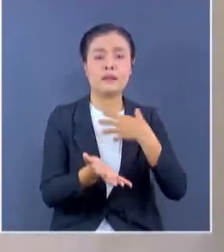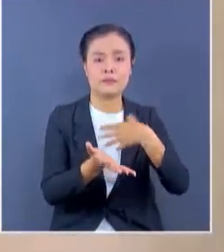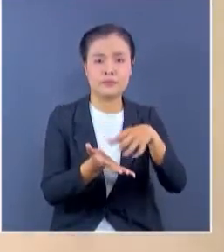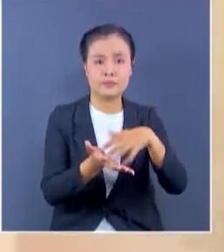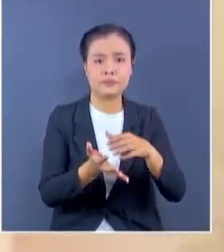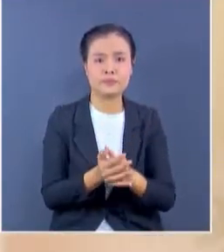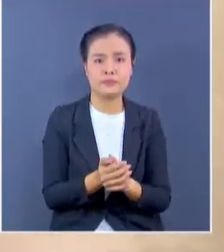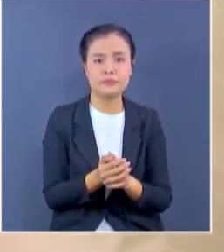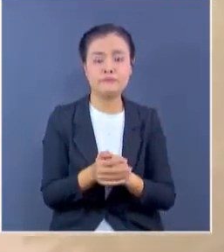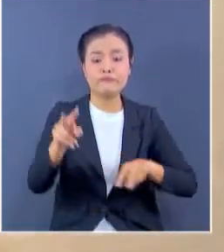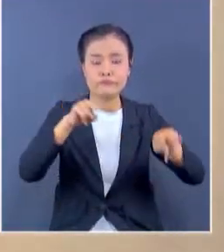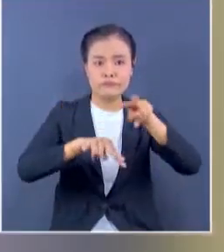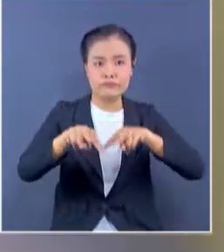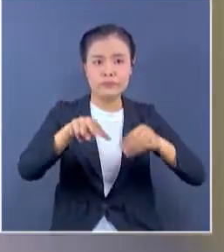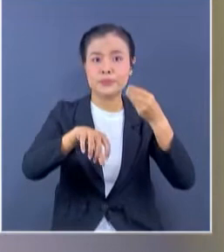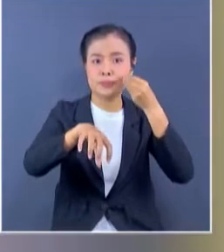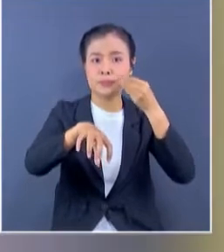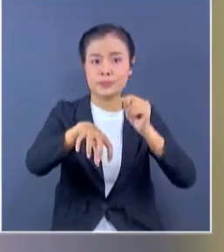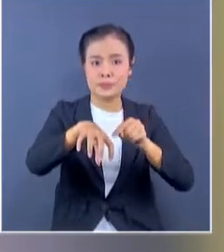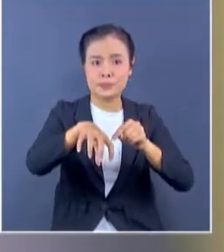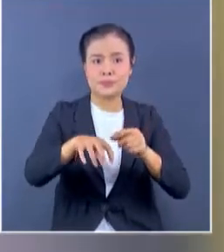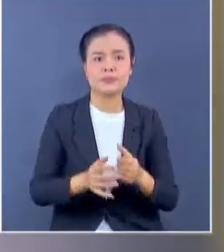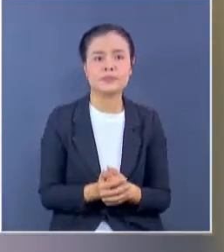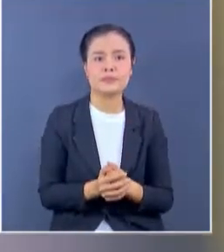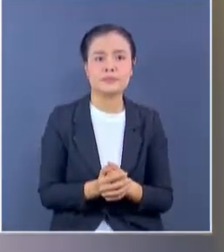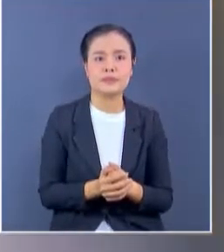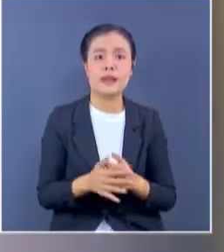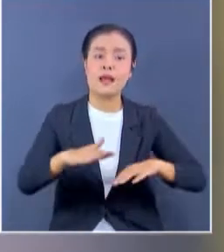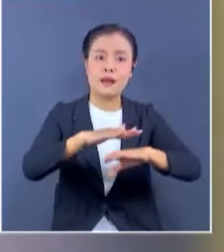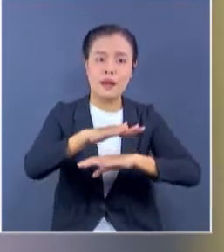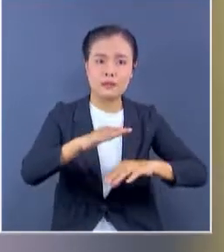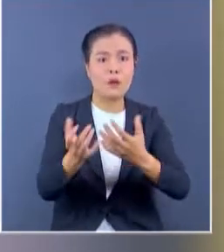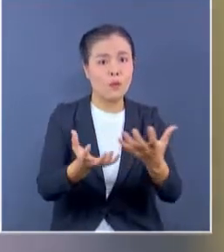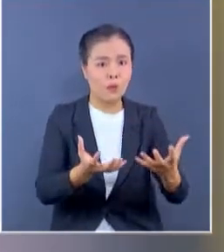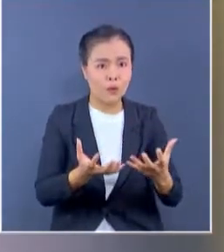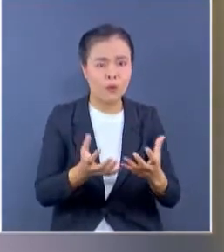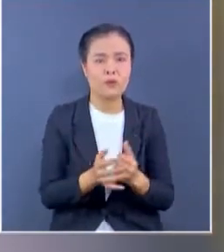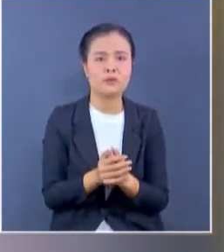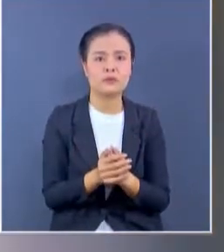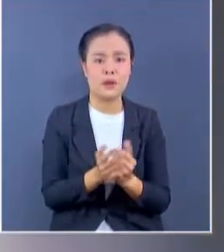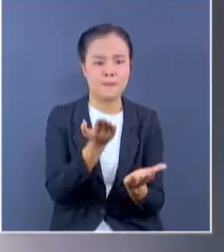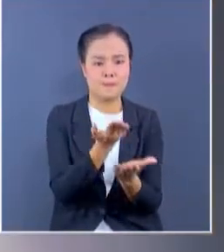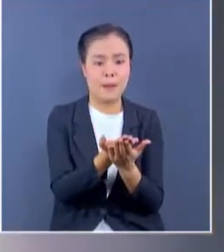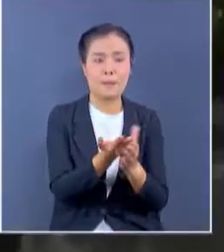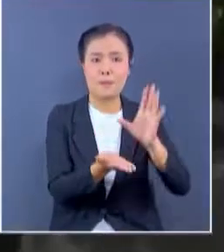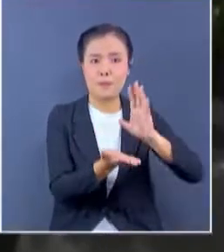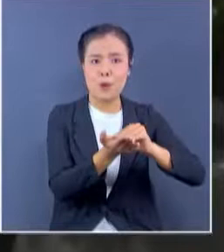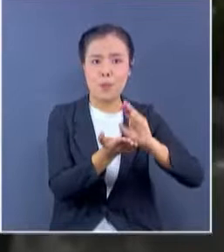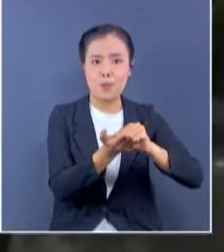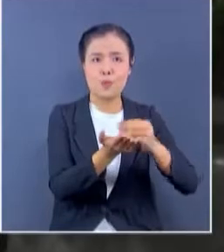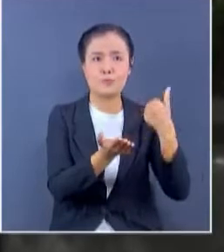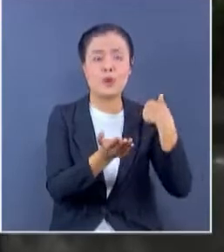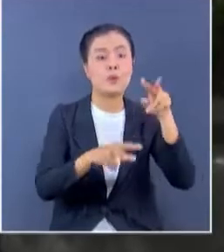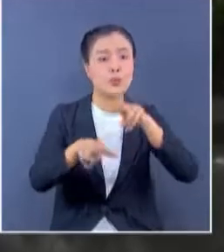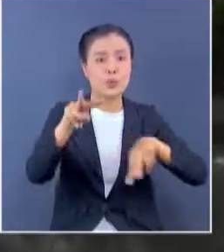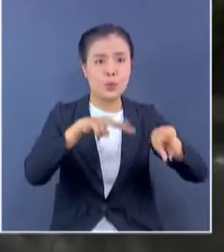าหลังจากเข้าไปตรวจค้นภายในบ้านพักของนายเมธาครั้งนี้เพื่อหาหลักฐานเพิ่มเติมเอาไปประกอบสำนวนคดีเนี่ยการตรว